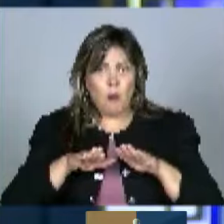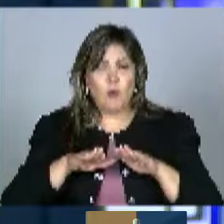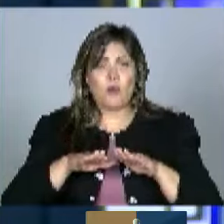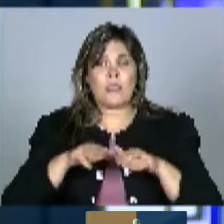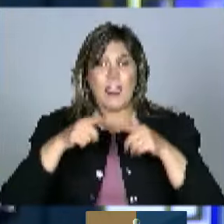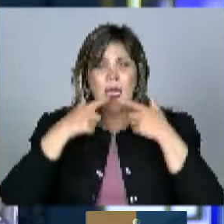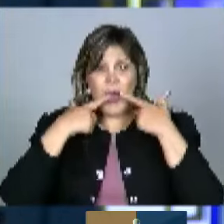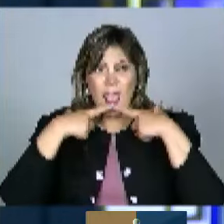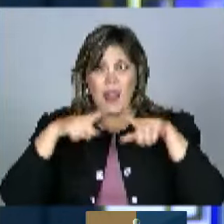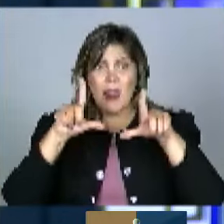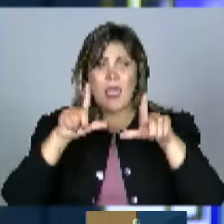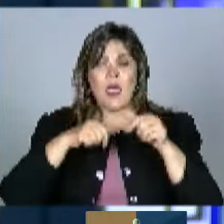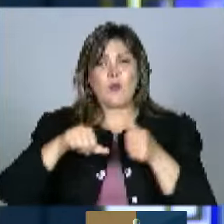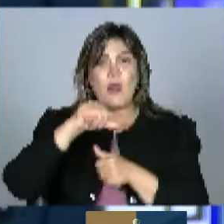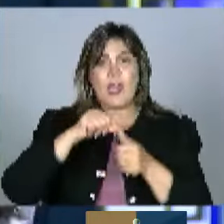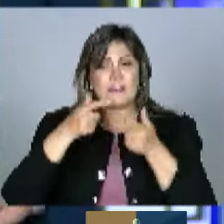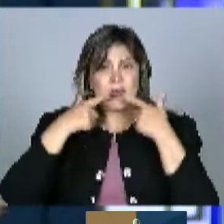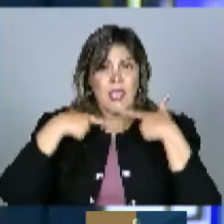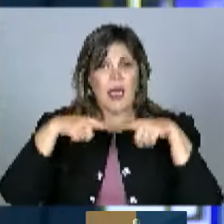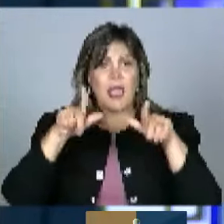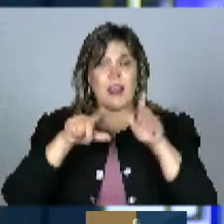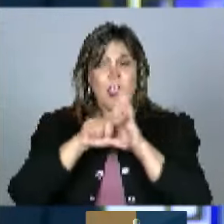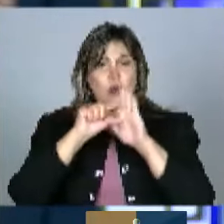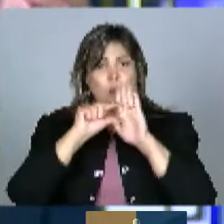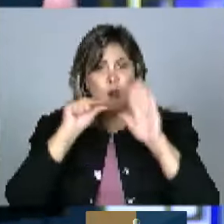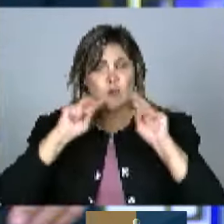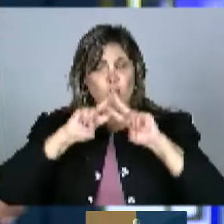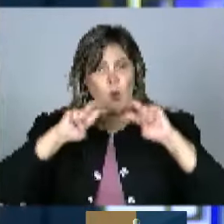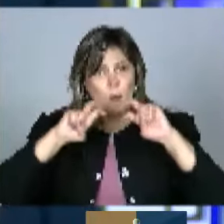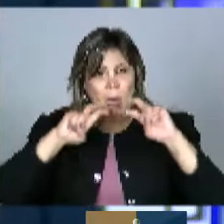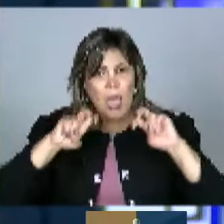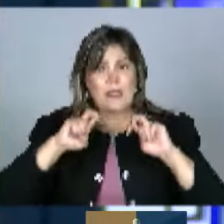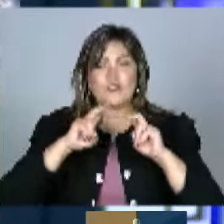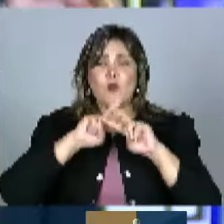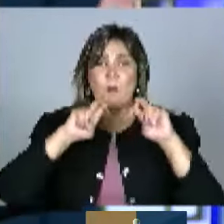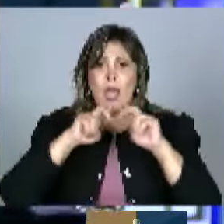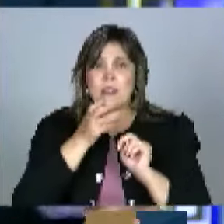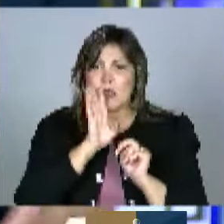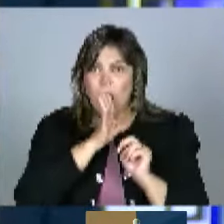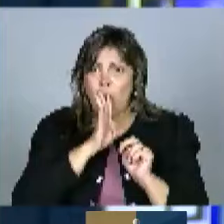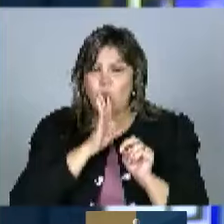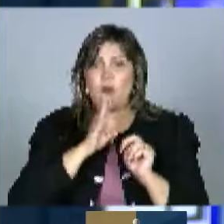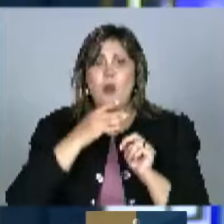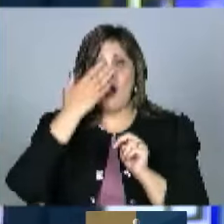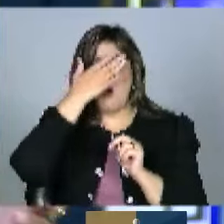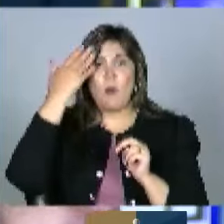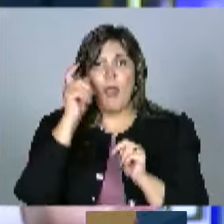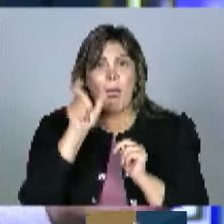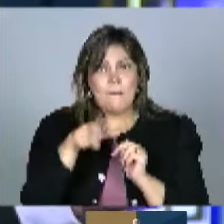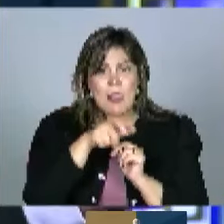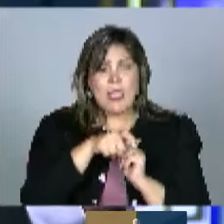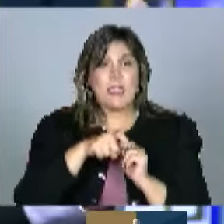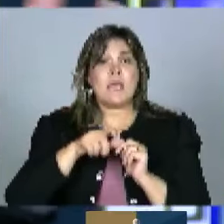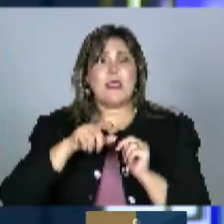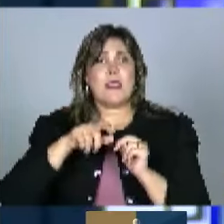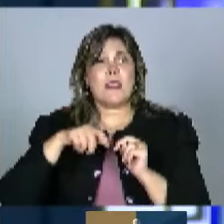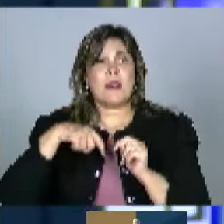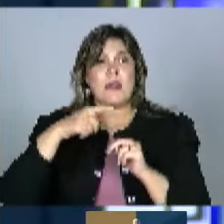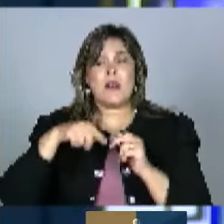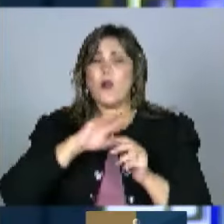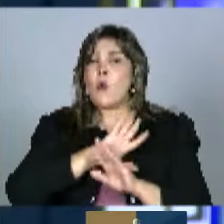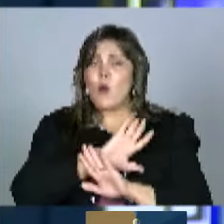واعاده اعلان وبحث الموضوع وبحث الاوراق وخبير واطلاع على